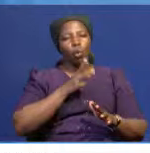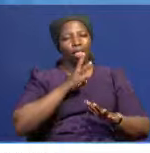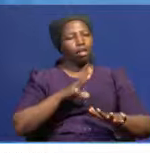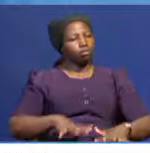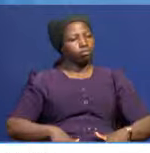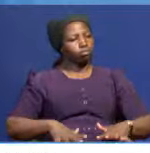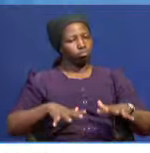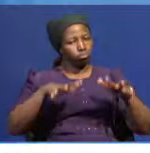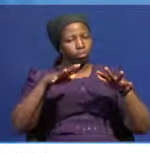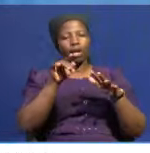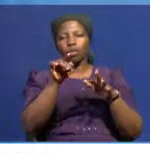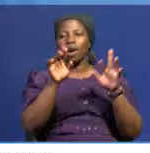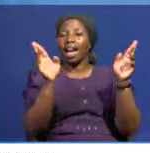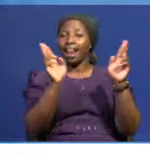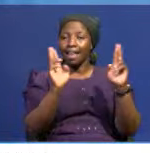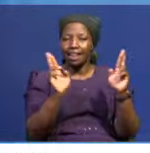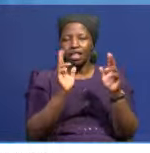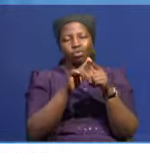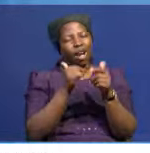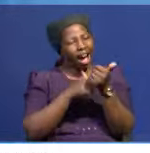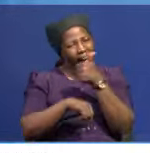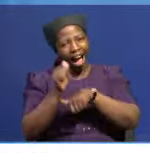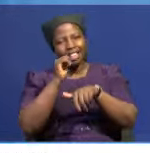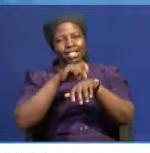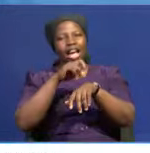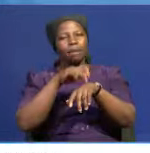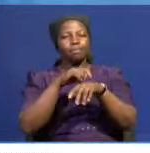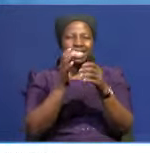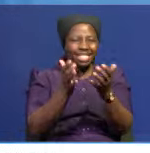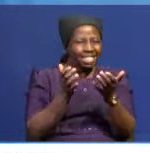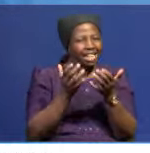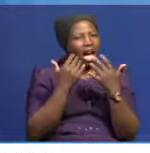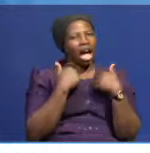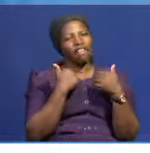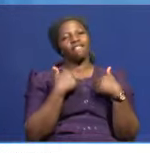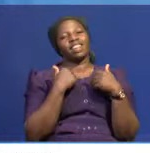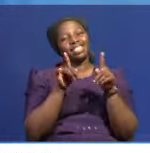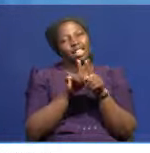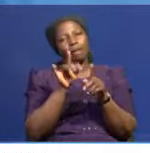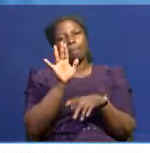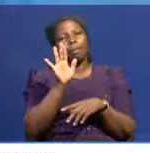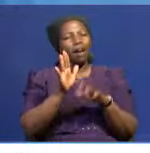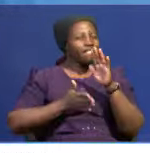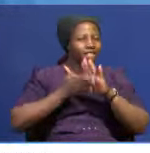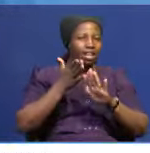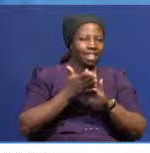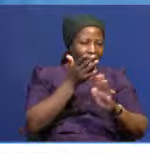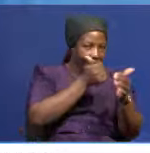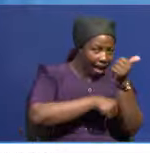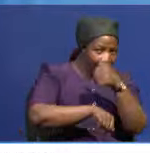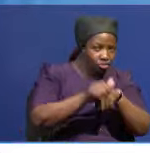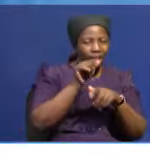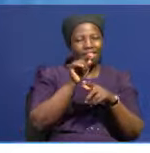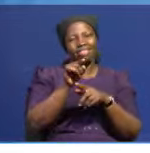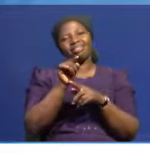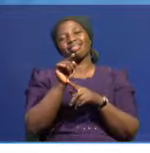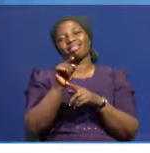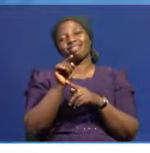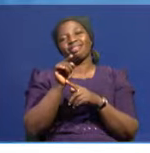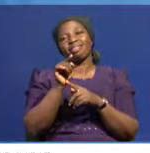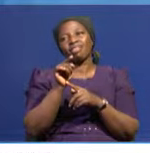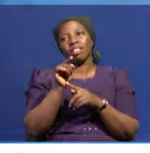need and your steadfast determination as the bedrock upon which our